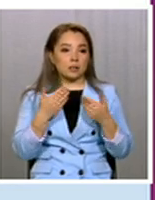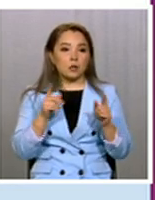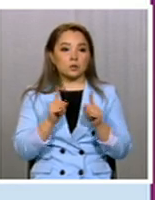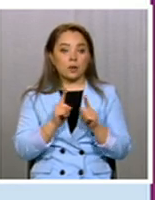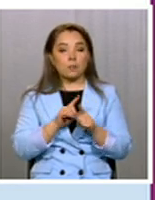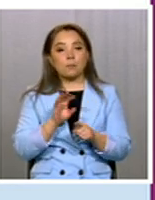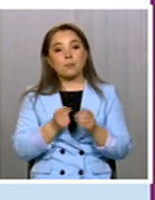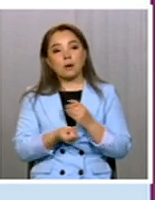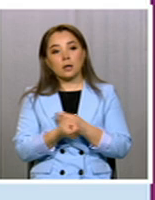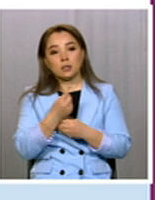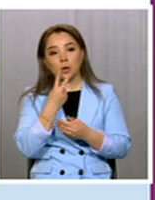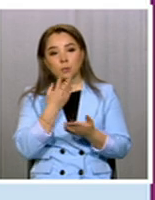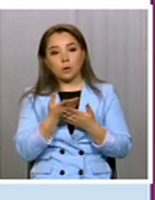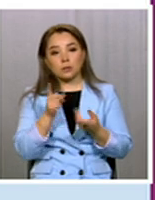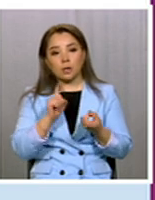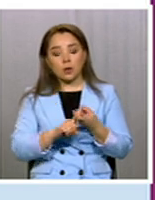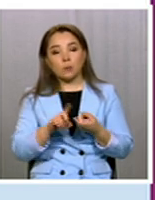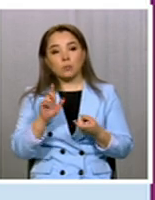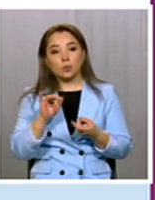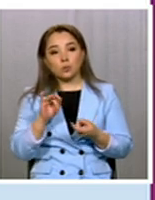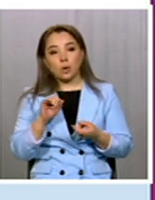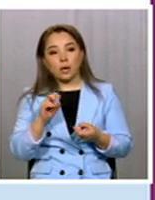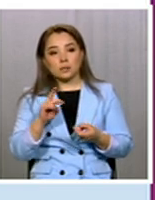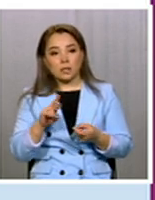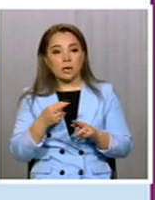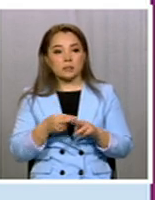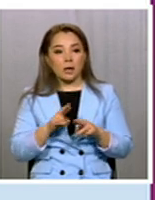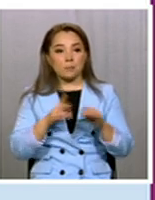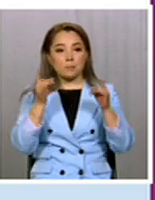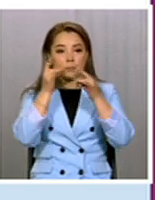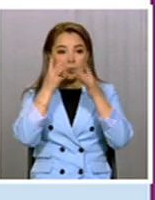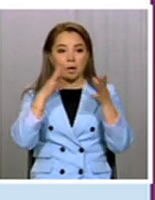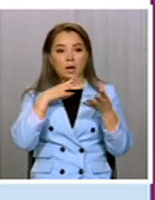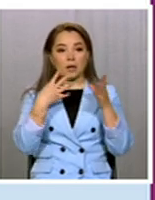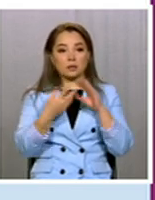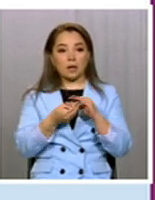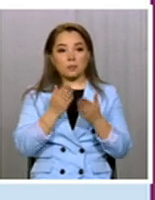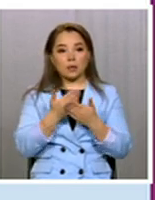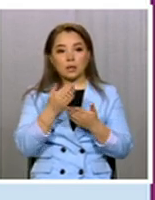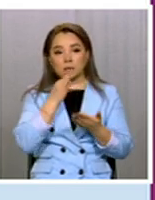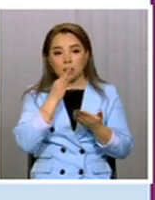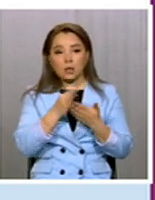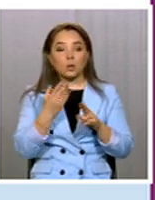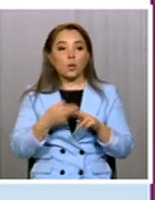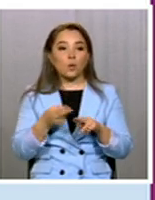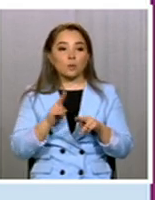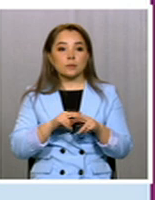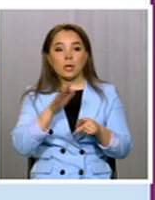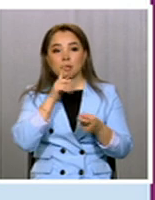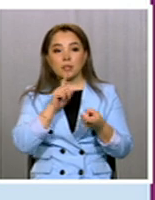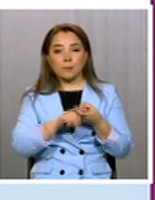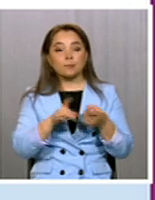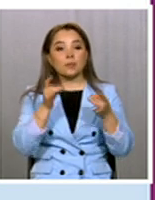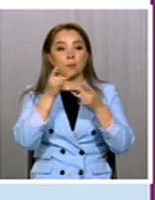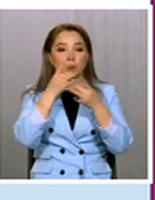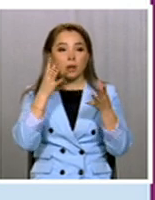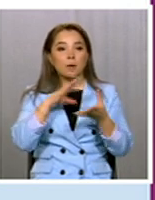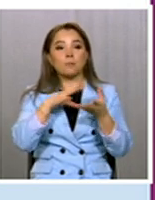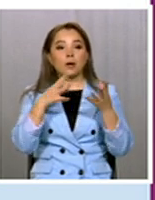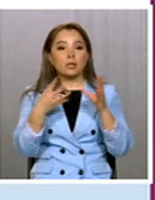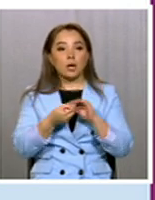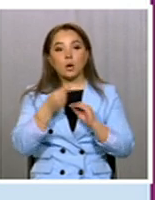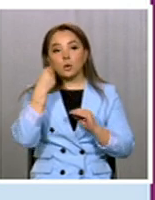пайда болуымен буржуазиялық мәдениет қалыптасты. Осы кезде мәдениеттің барлық